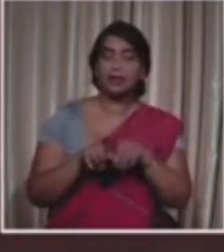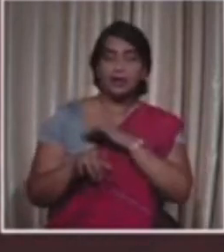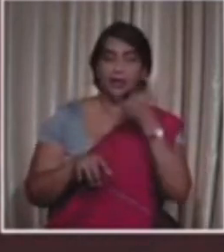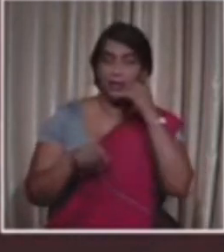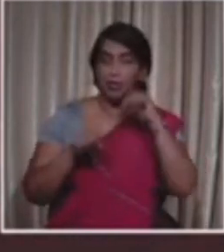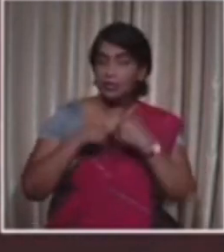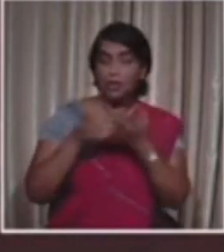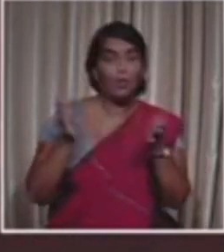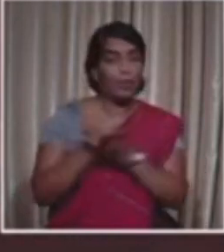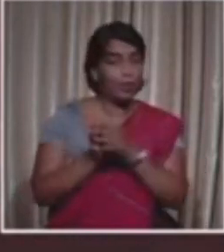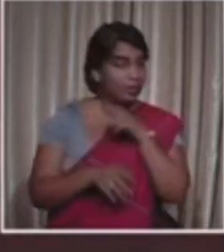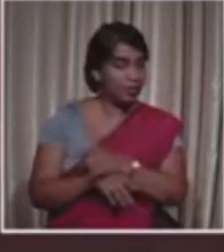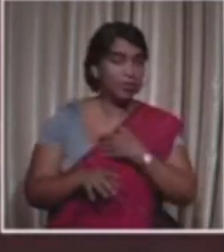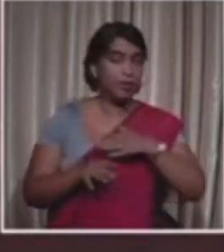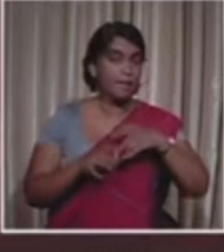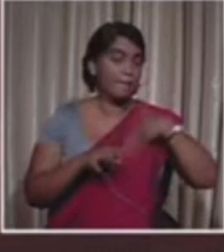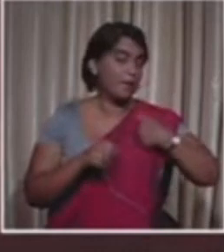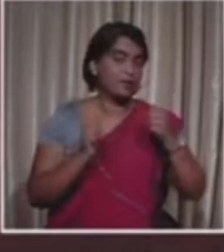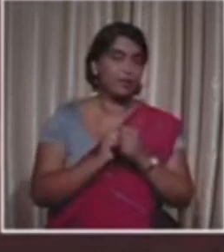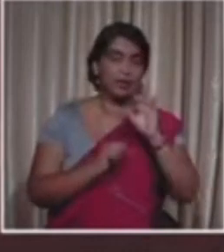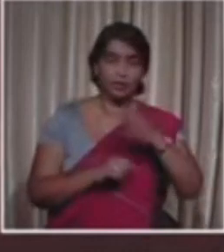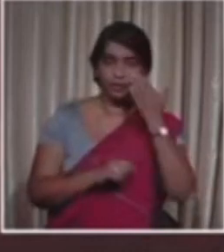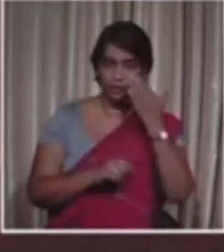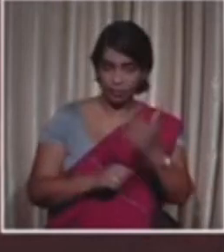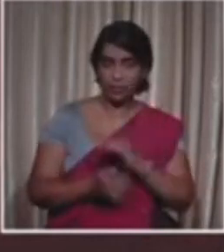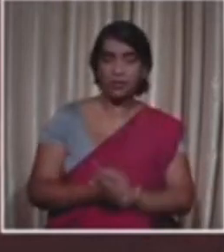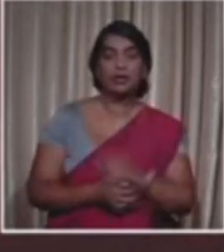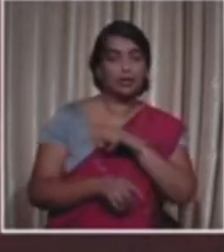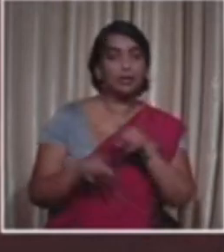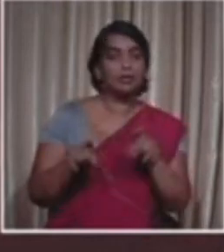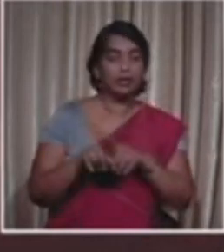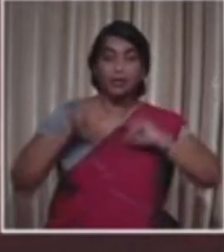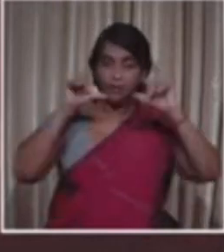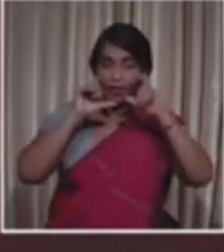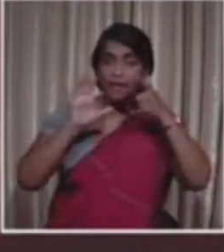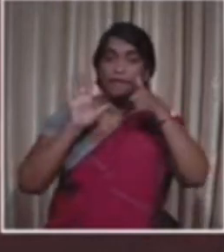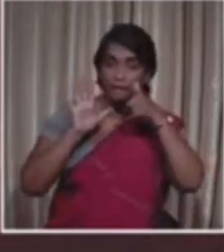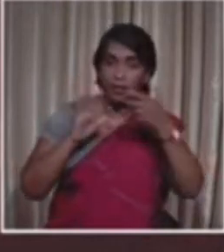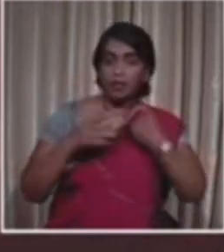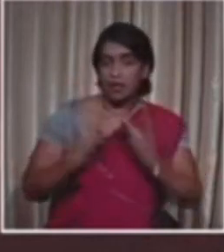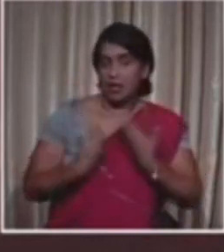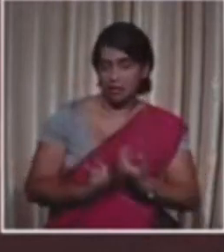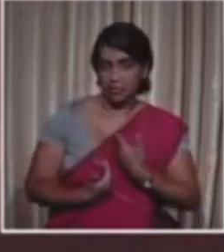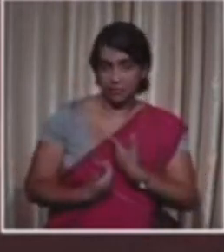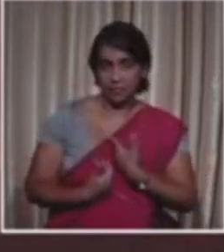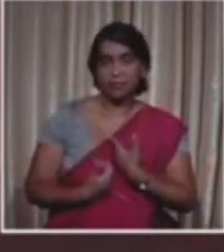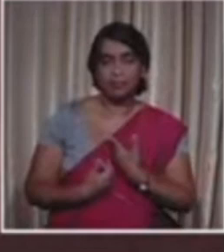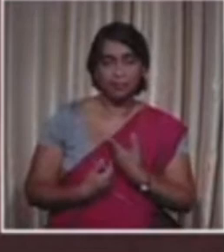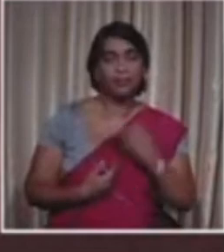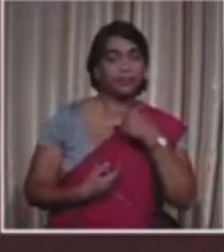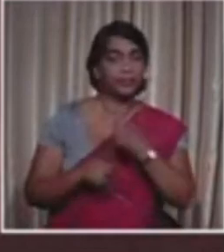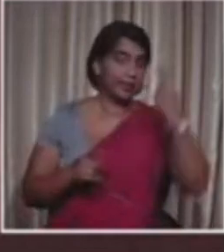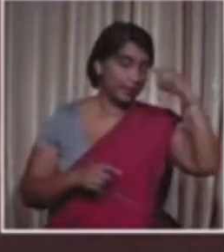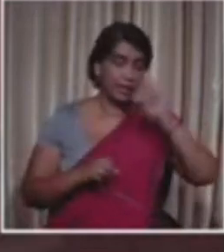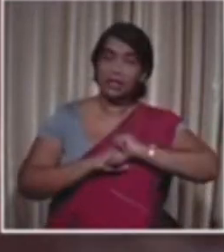සම්බන්ධ පුද්ගලයන් මුල් තිබෙනවා අපි දැක්කා ඊ අදාළ ජයරූප වීඩියෝ අප ළඟ තියෙනවා ඊයේ